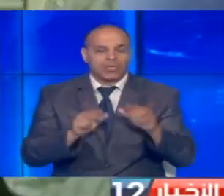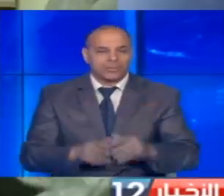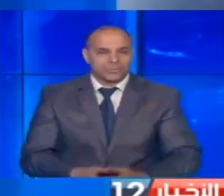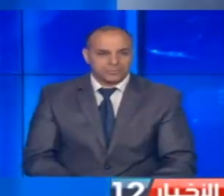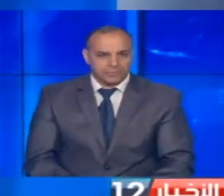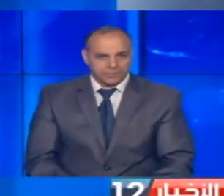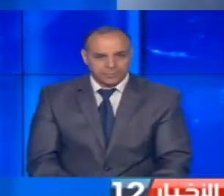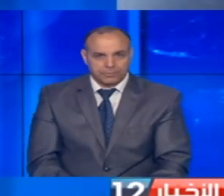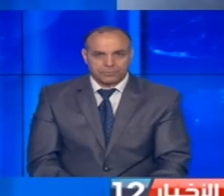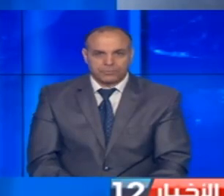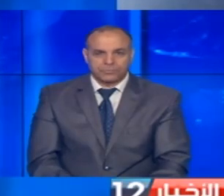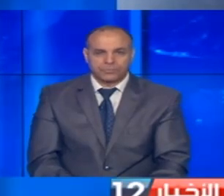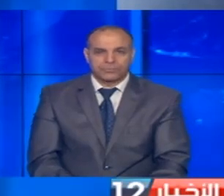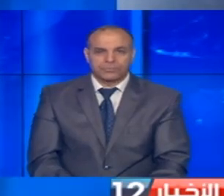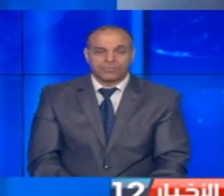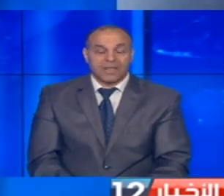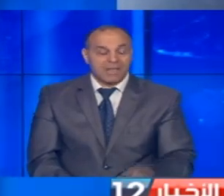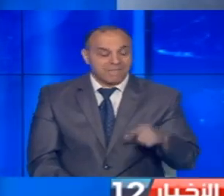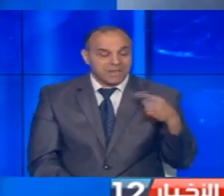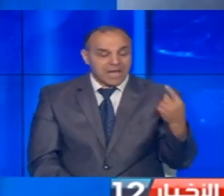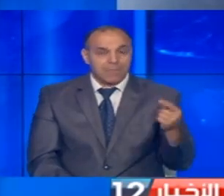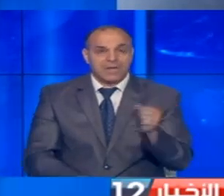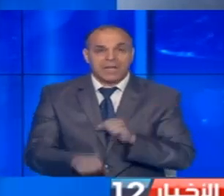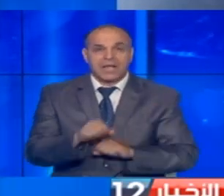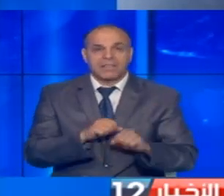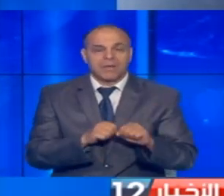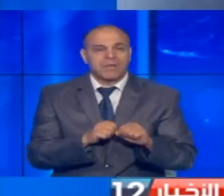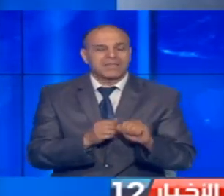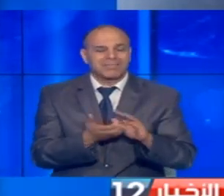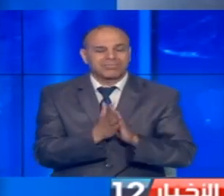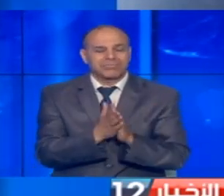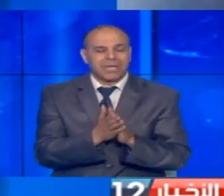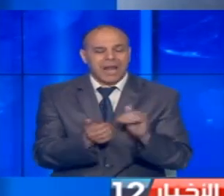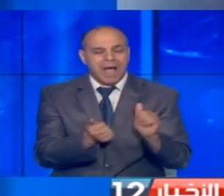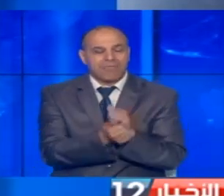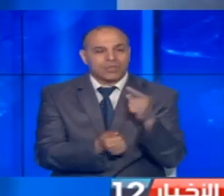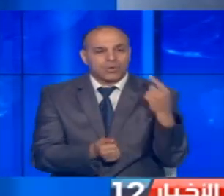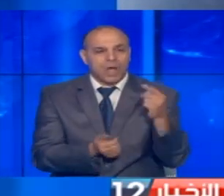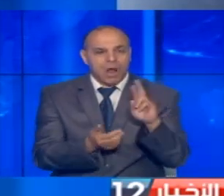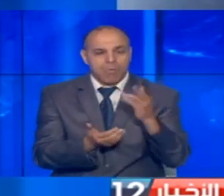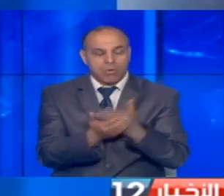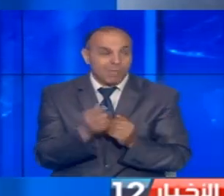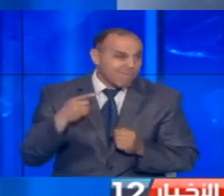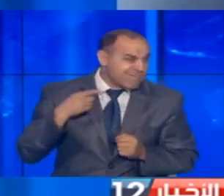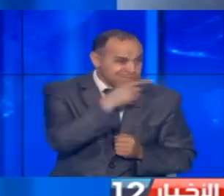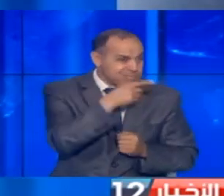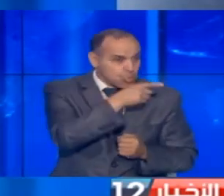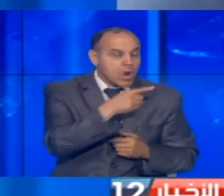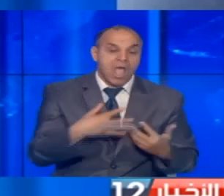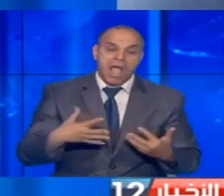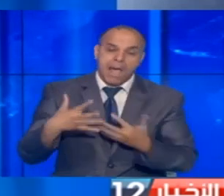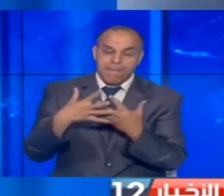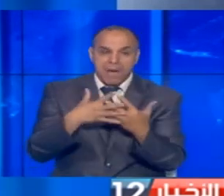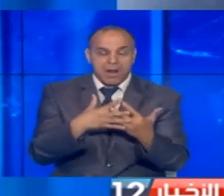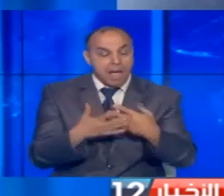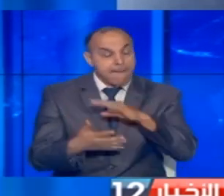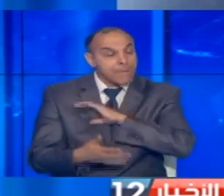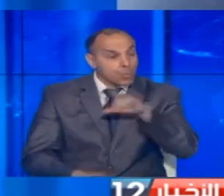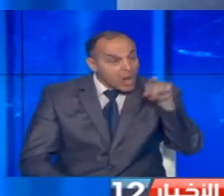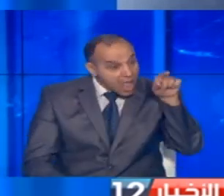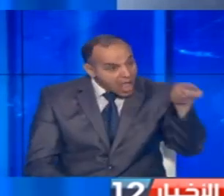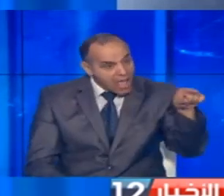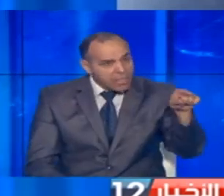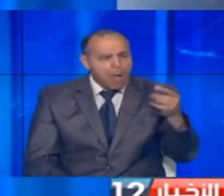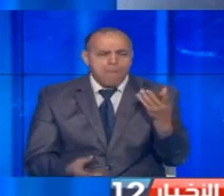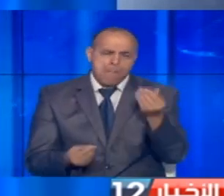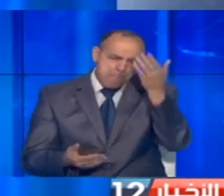18 و2000. دولياً، أصدرت منظمة العفو الدولية تقريراً اليوم اتهمت فيه الولايات المتحدة الأمريكية بتحمل مسؤولية موت